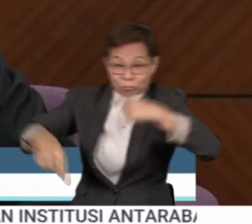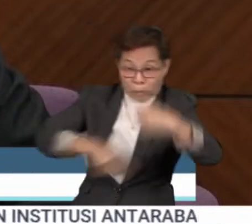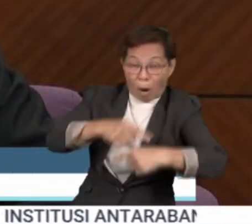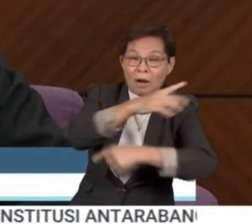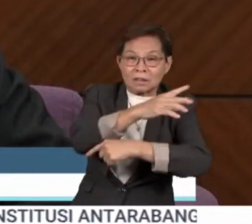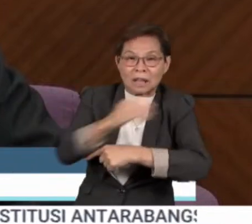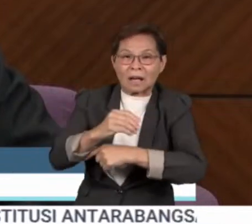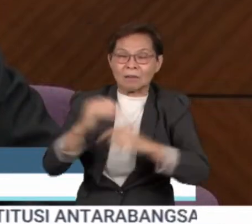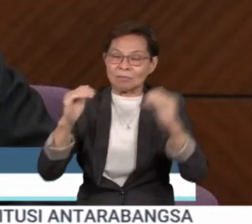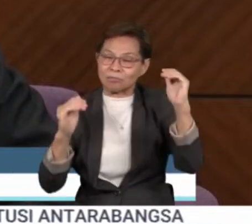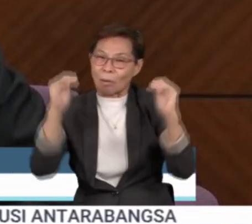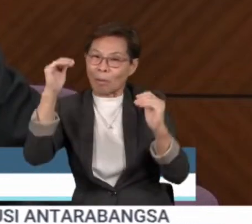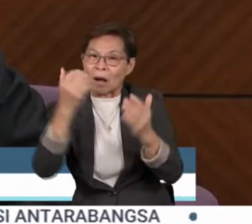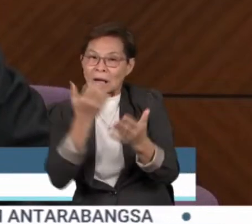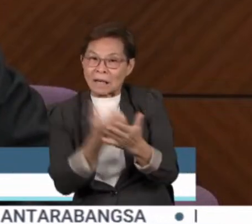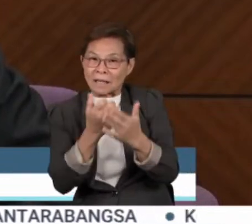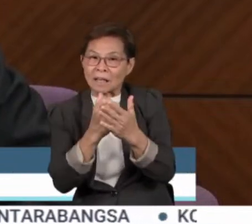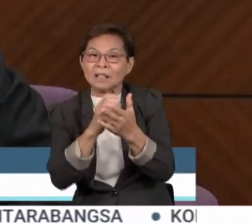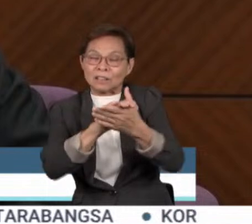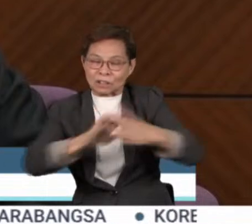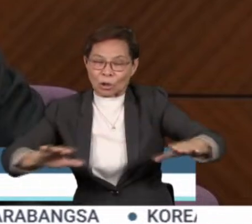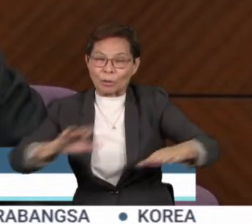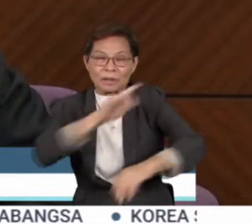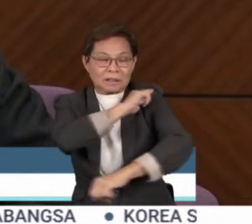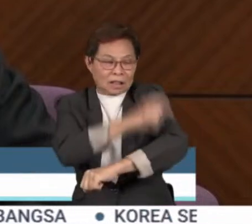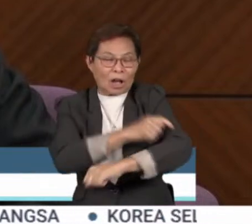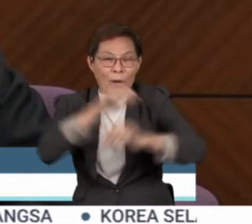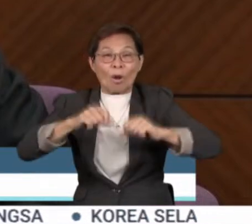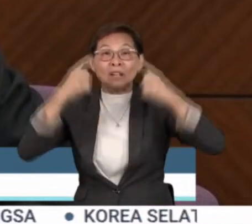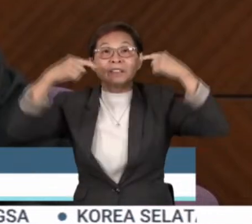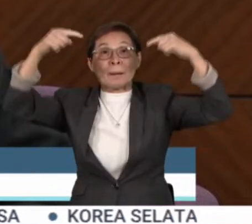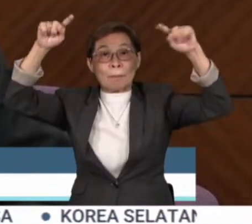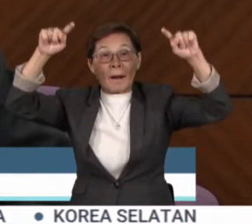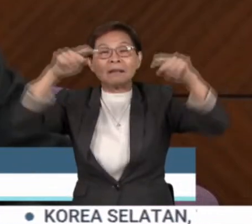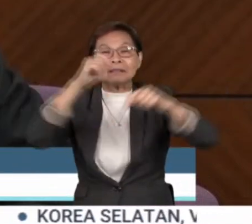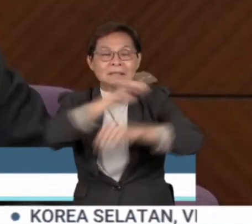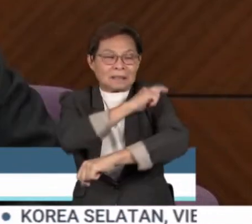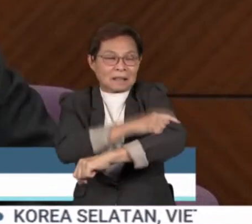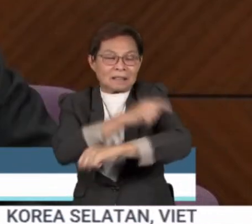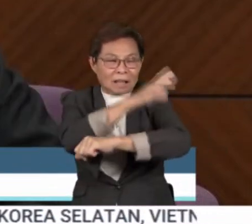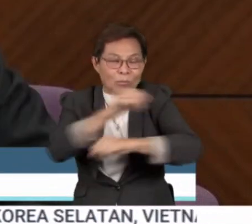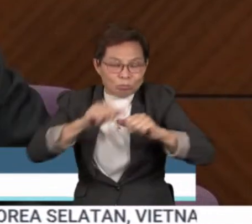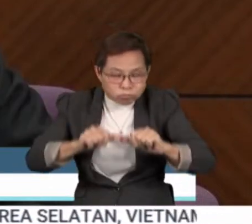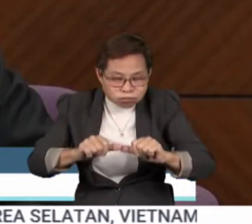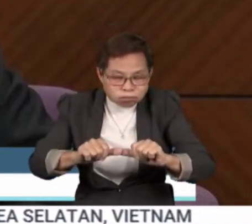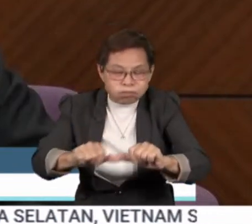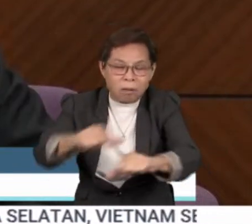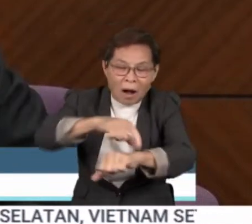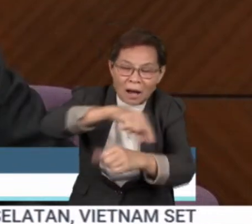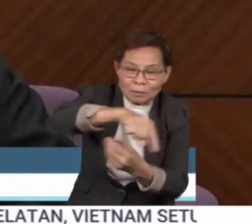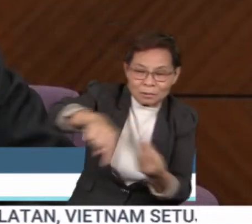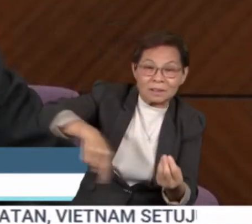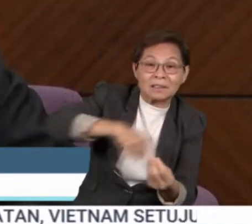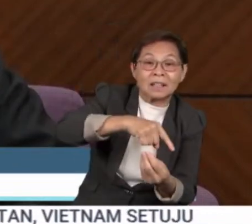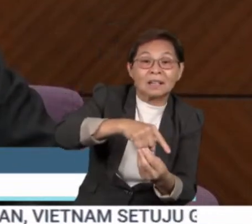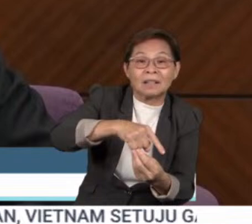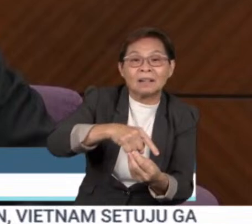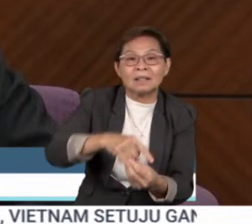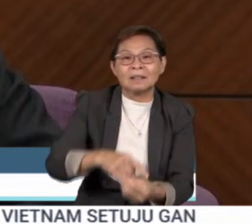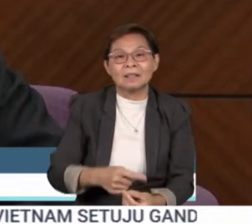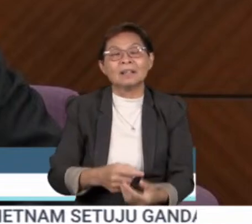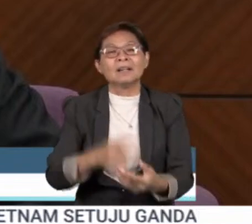sambil mengimbangi elemen security tenaga, kebolehcapaian tenaga dan kelestarian alam sekitar.